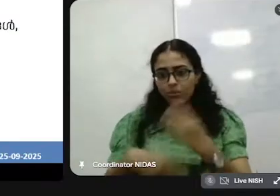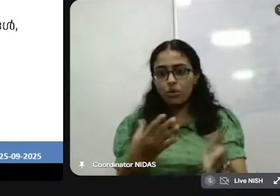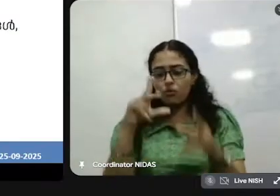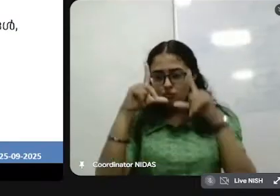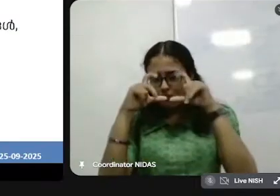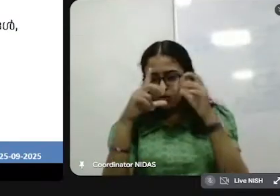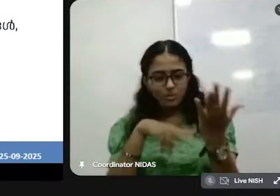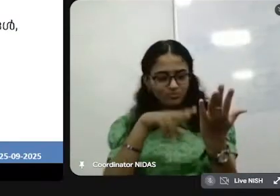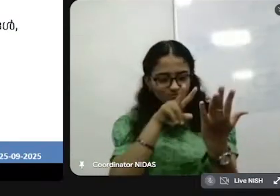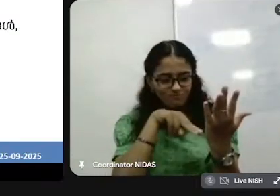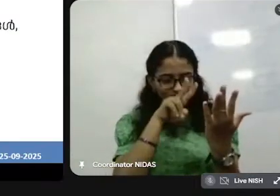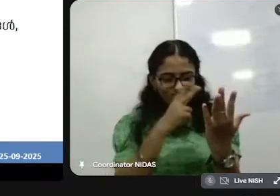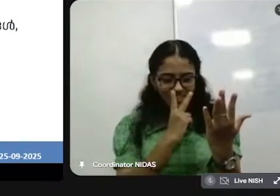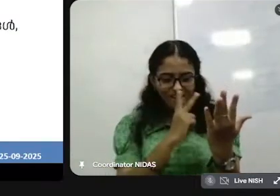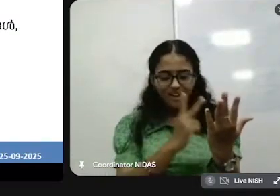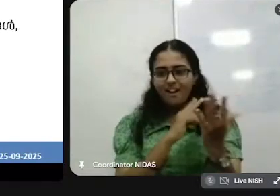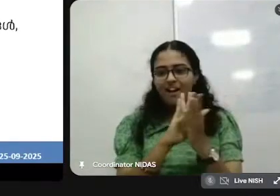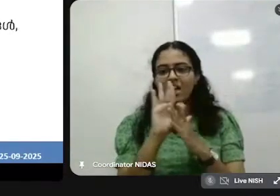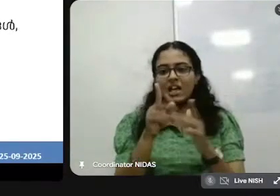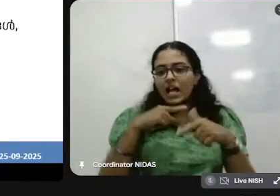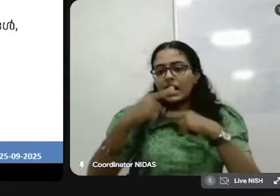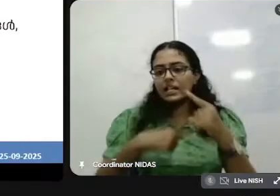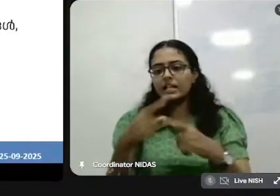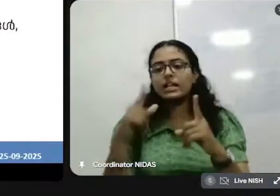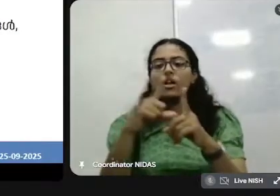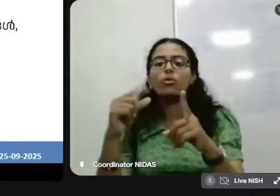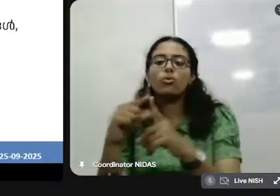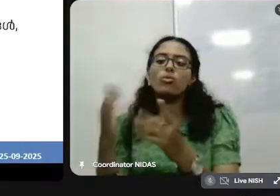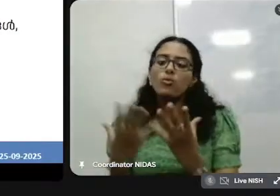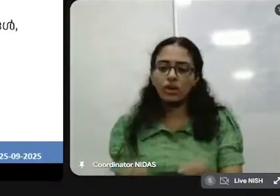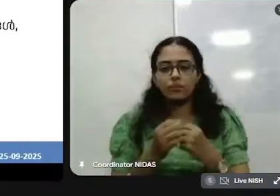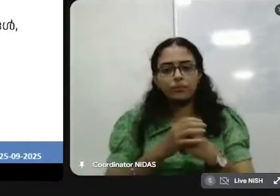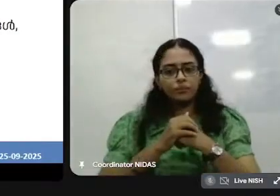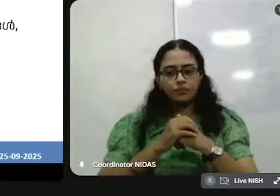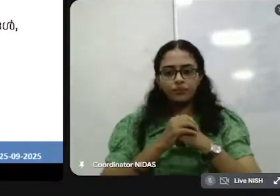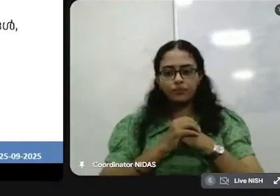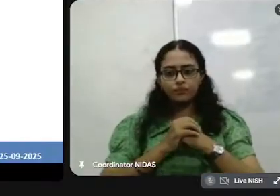കാണുക, അങ്ങനത്തെ കുറച്ച് കാര്യങ്ങളൊക്കെ ഡെയിലി നമുക്ക് ചെയ്യാനായിട്ട് പഠിപ്പിക്കാം.